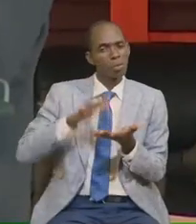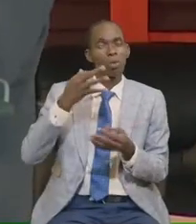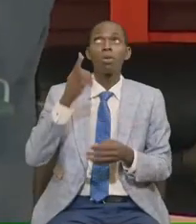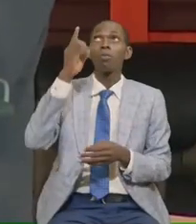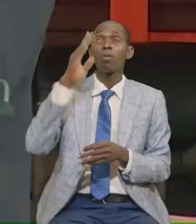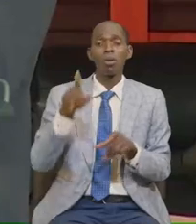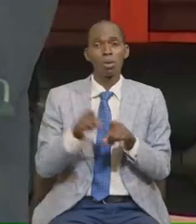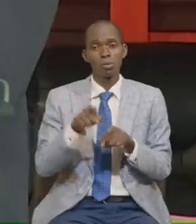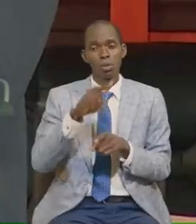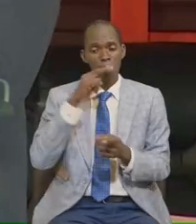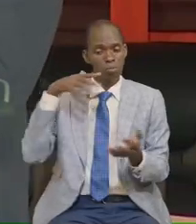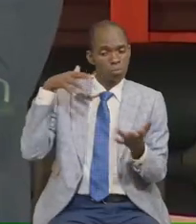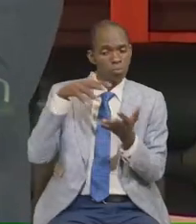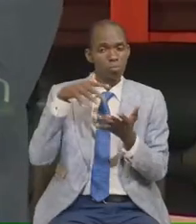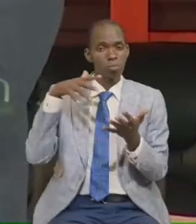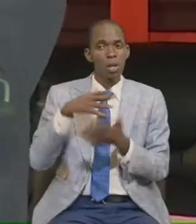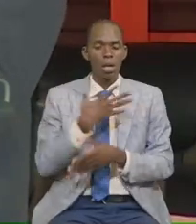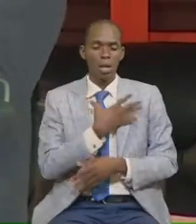Le Seigneur est avec toi.